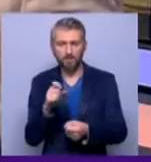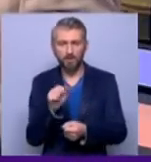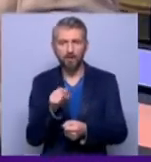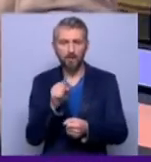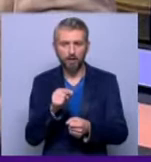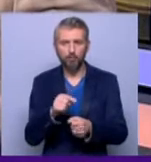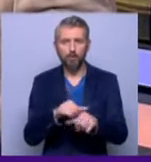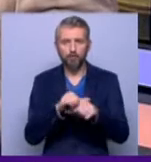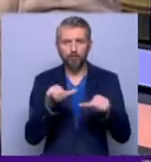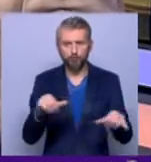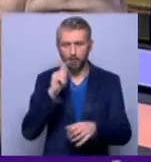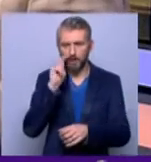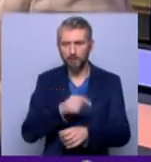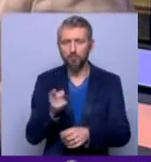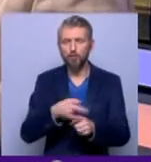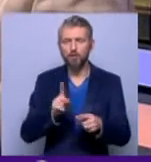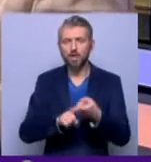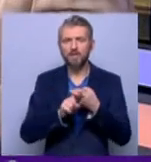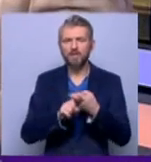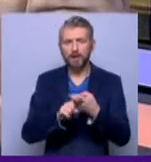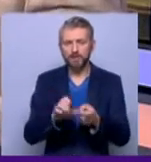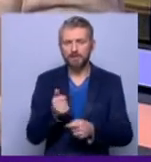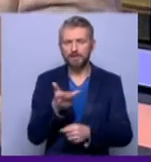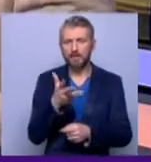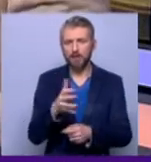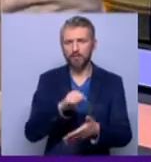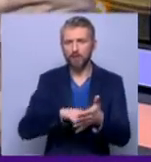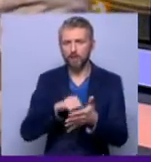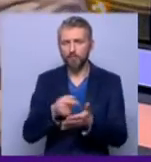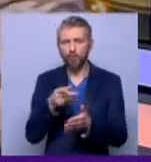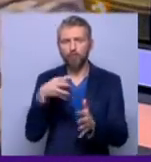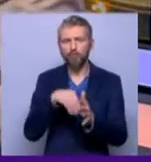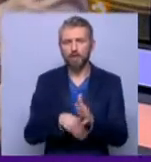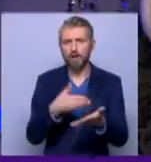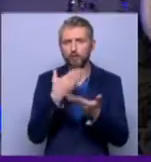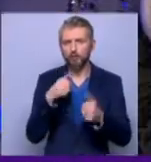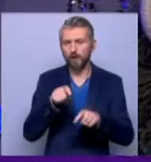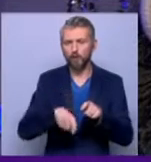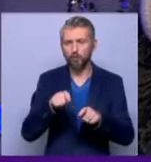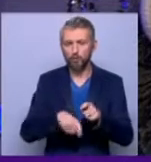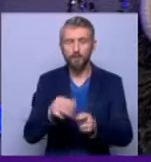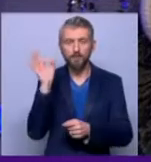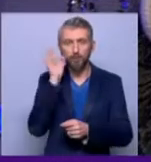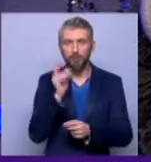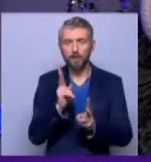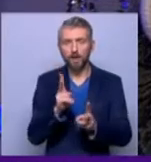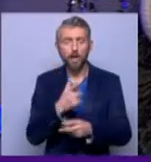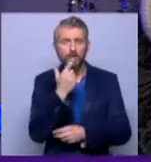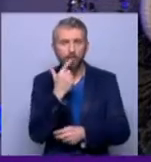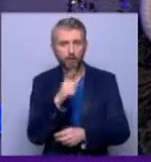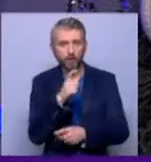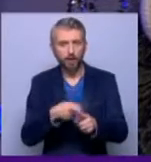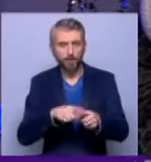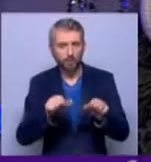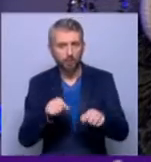неуклонно продолжает расти в Украине, причем это связано там с рядом факторов, в том числе и отсутствие контроля. Ну, ви вспомните, как... Тобто червоний газ, це